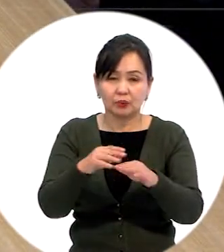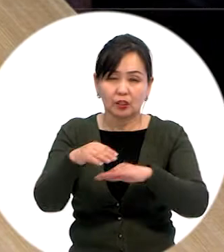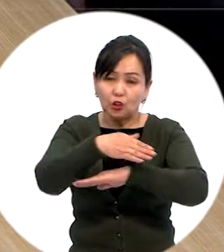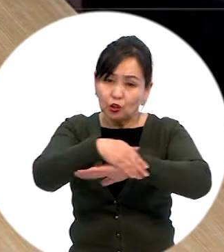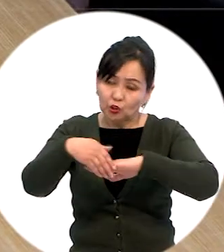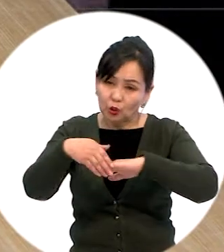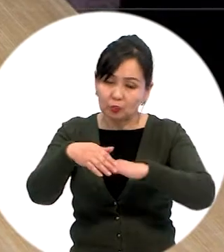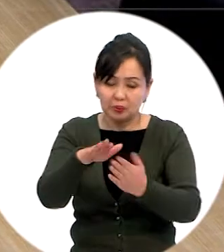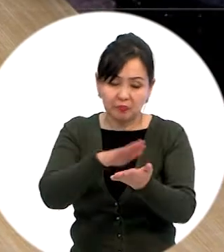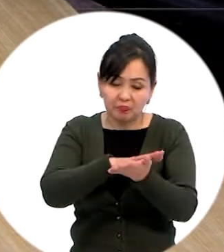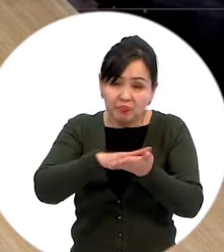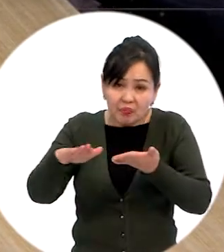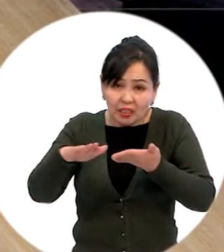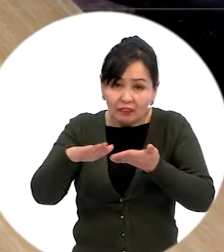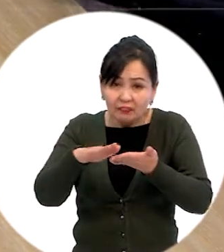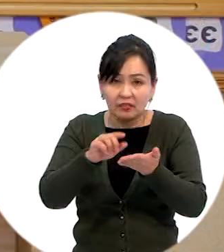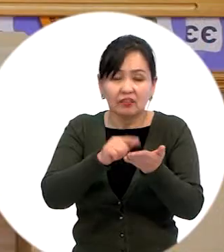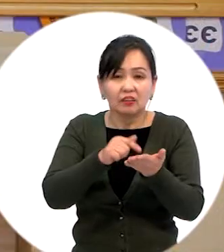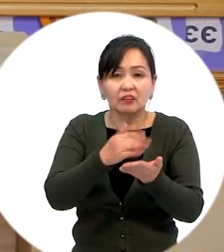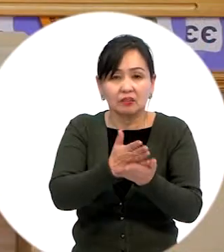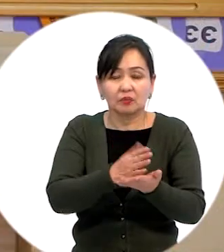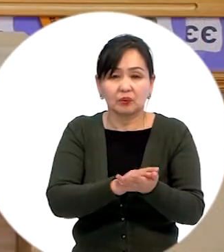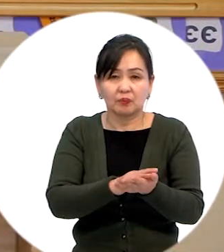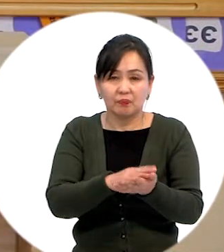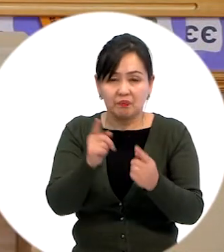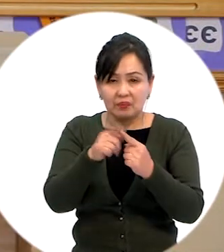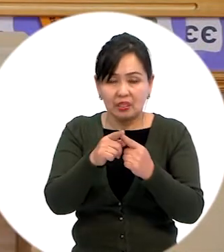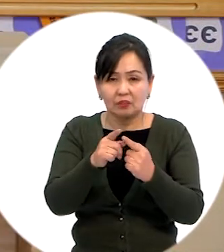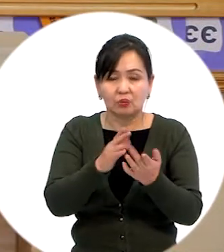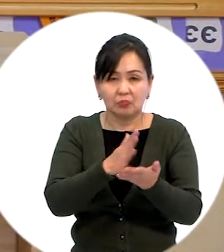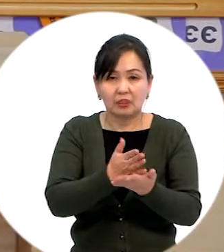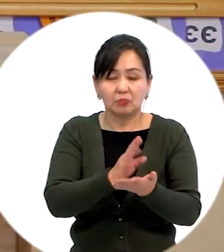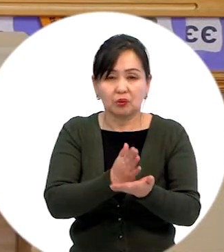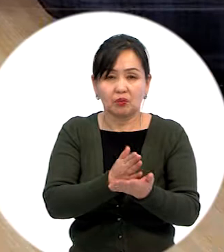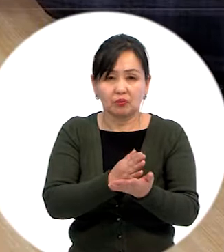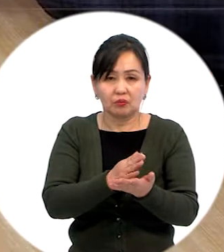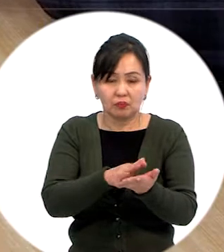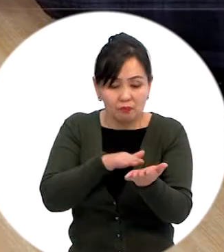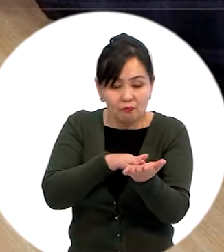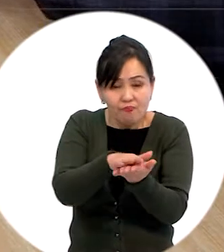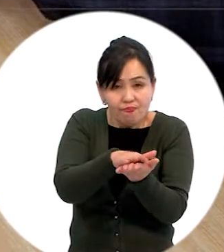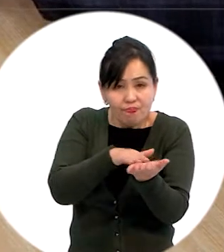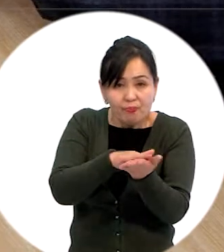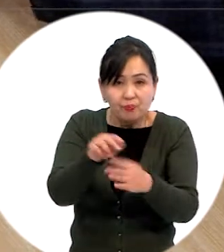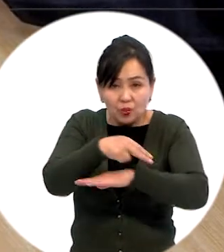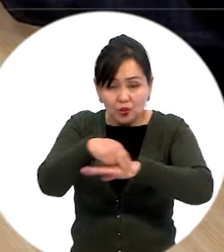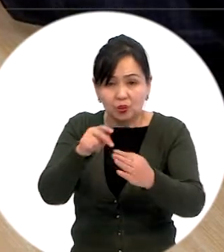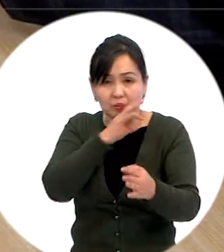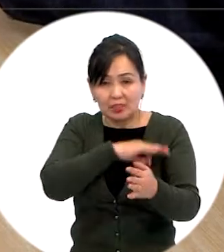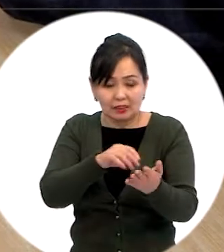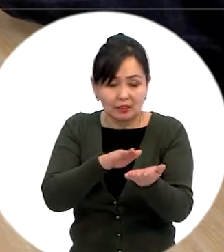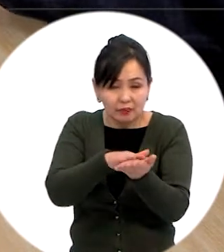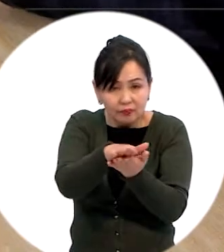хавтгай гадаргуутай шугам юм уу? Хавтгай ийм гадаргуутай хатуу зүйлээр бас ингэж цових аргыг хийж болдог. За ингэж